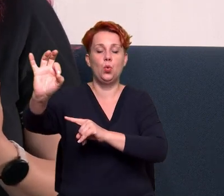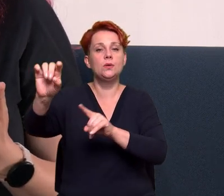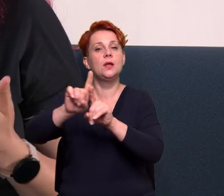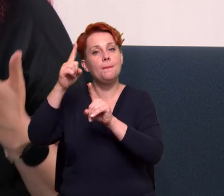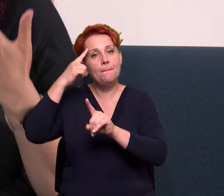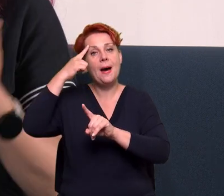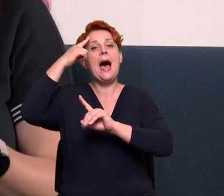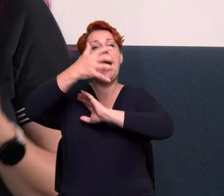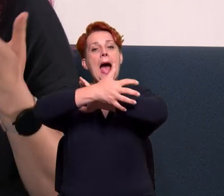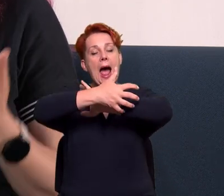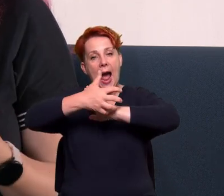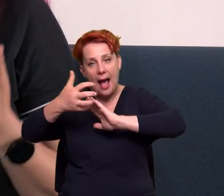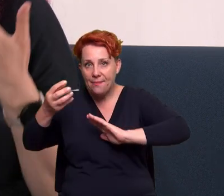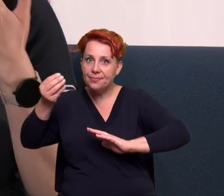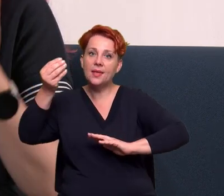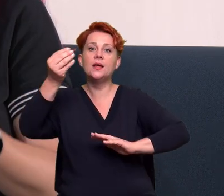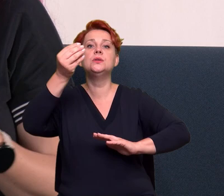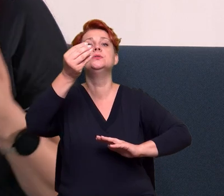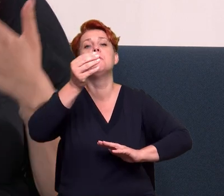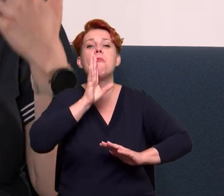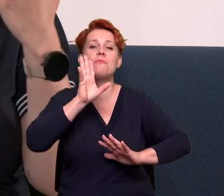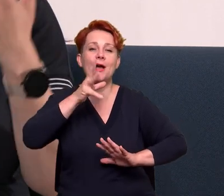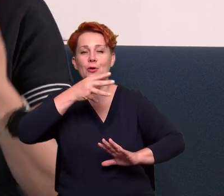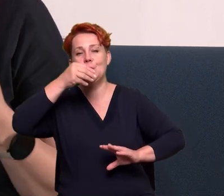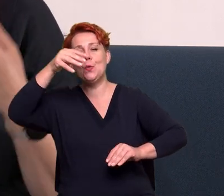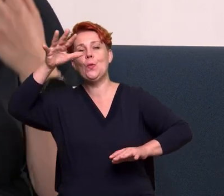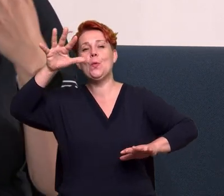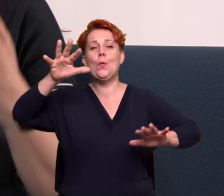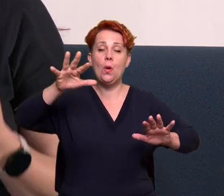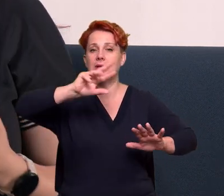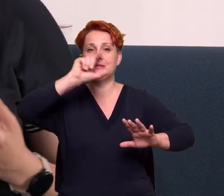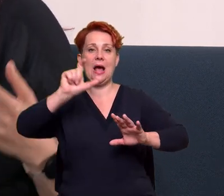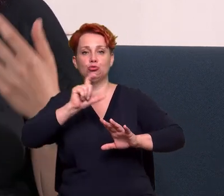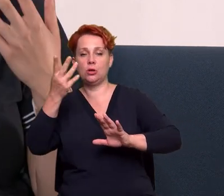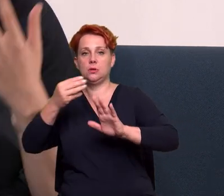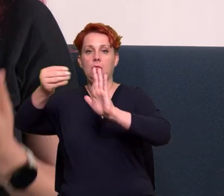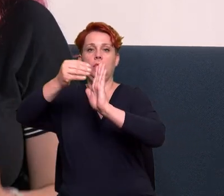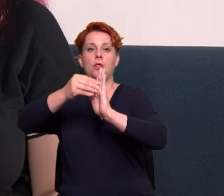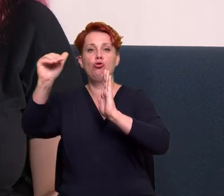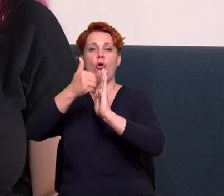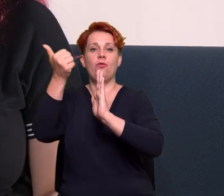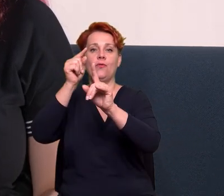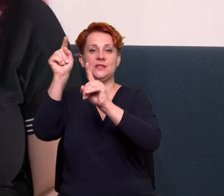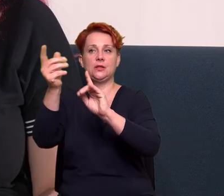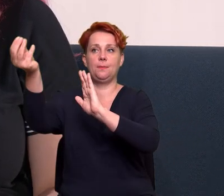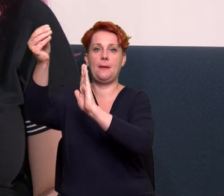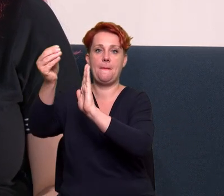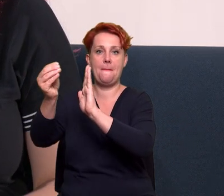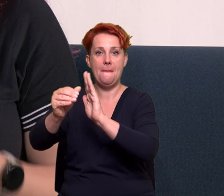naszej pamięci właśnie jak takie widma, czy jak takie duchy, do których możemy cały czas dopisywać nowe znaczenia, zastanawiać się nad nimi,